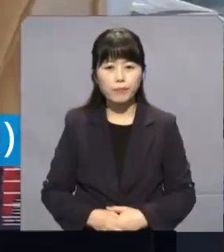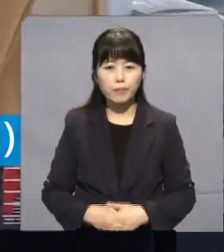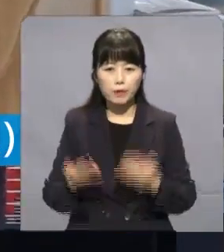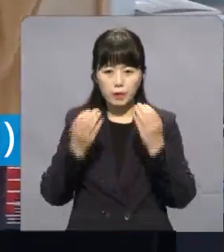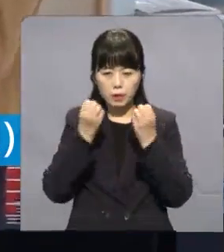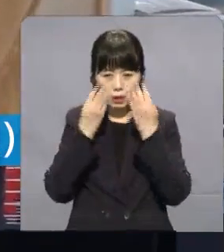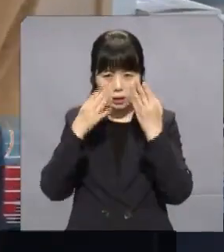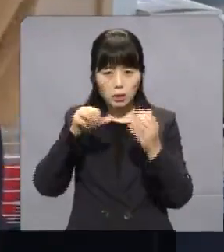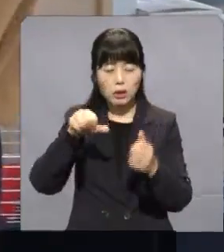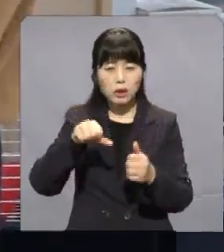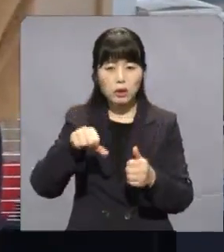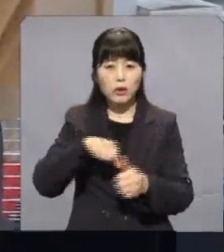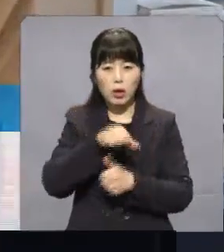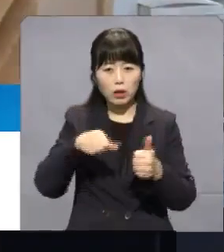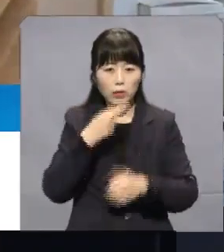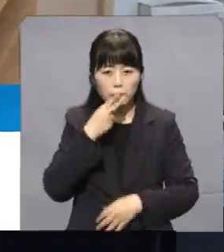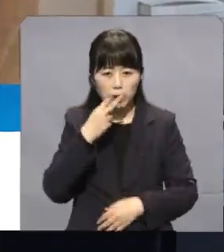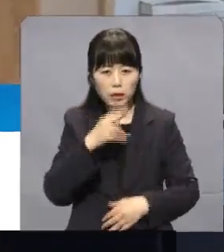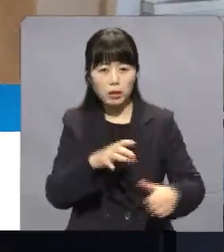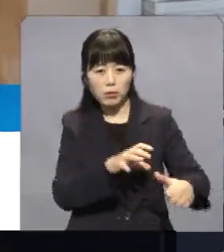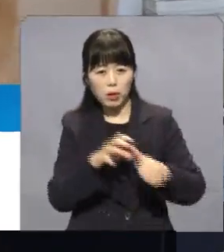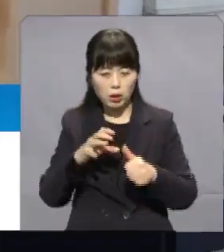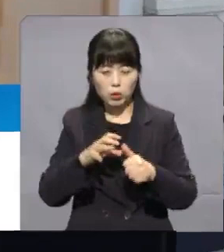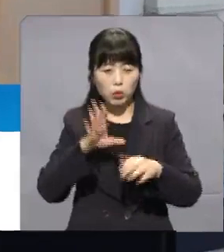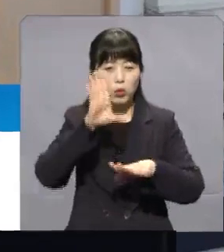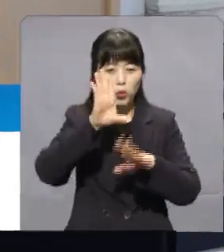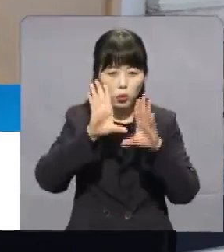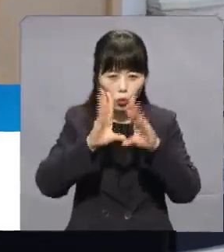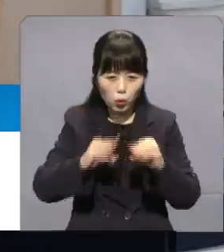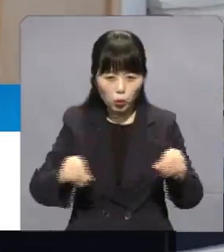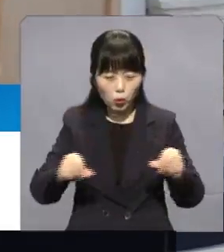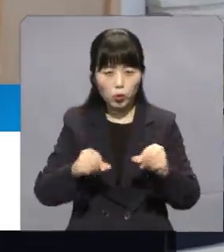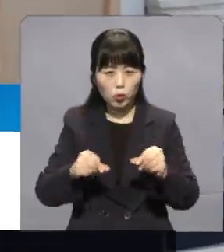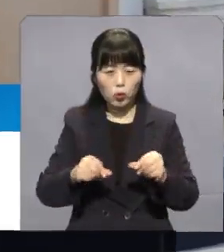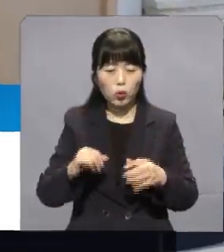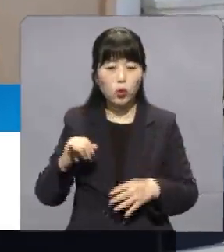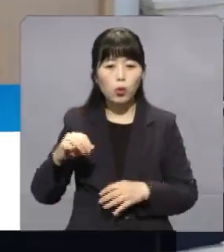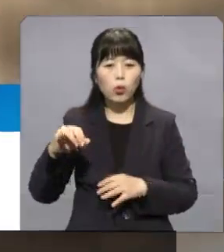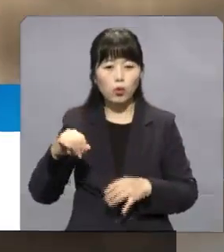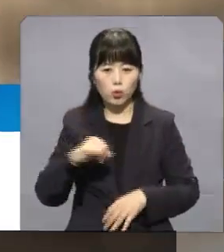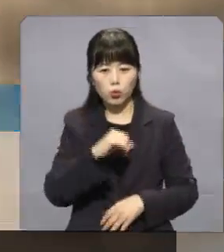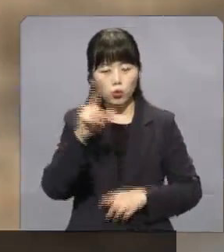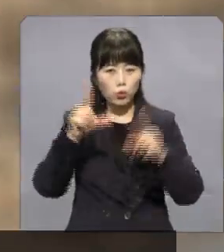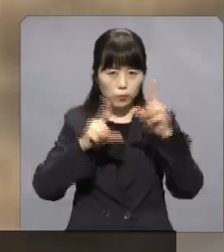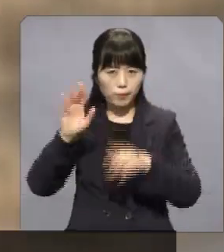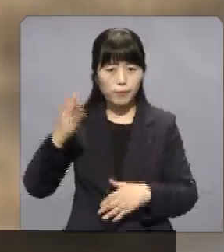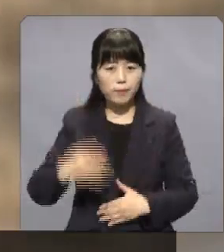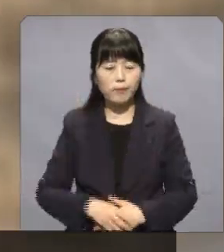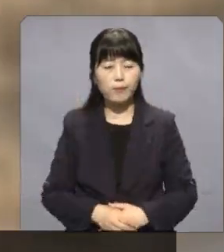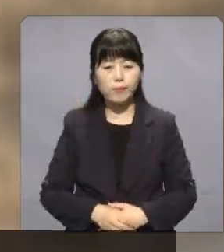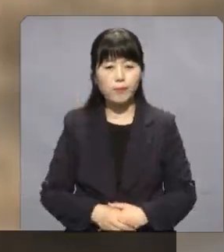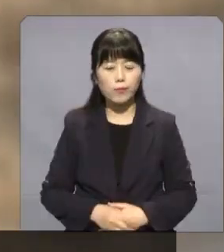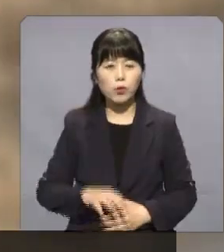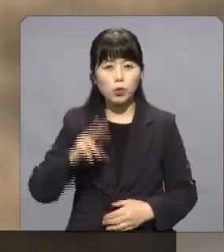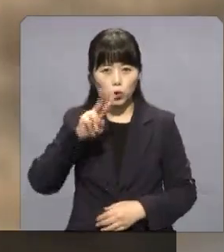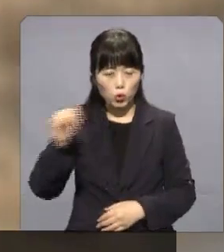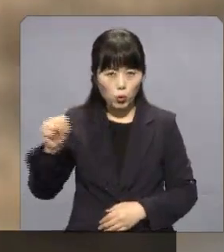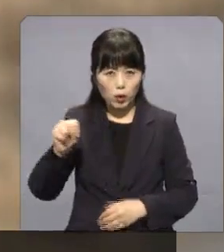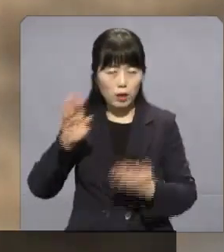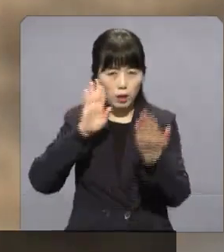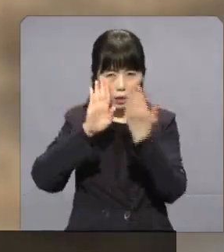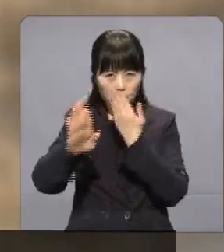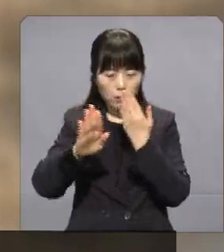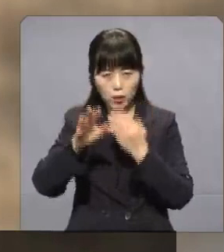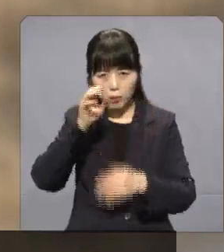친환경 플라스틱을 사용을 해가지고 이제 녹여가지고 그 곤충을 형상화시켰습니다. 유엔